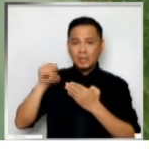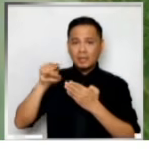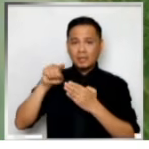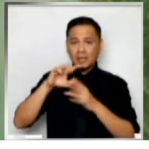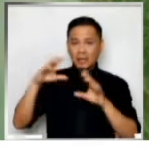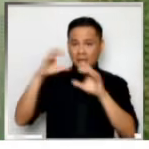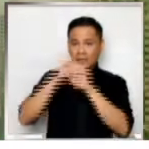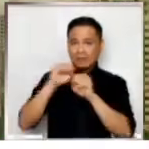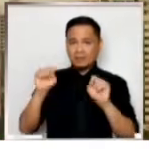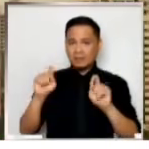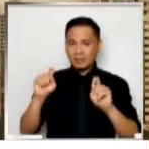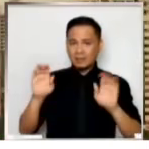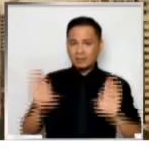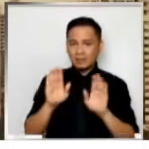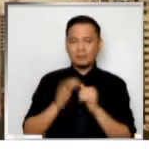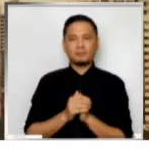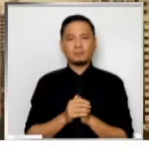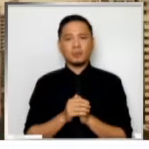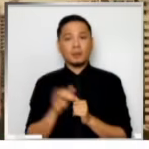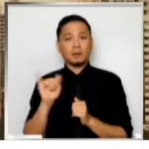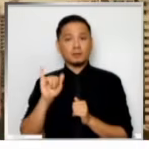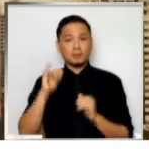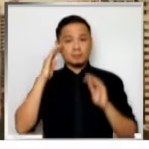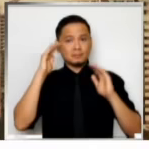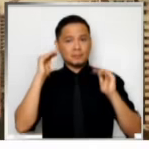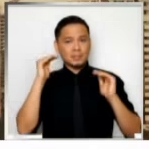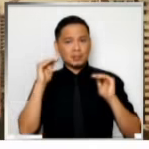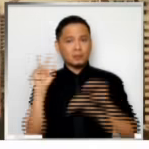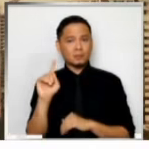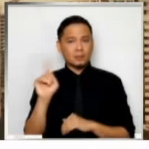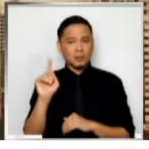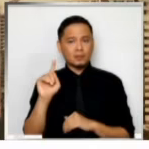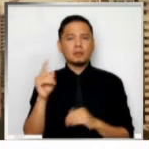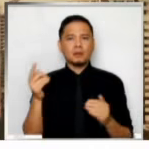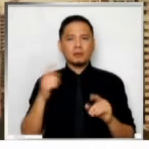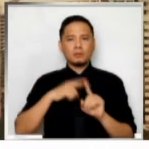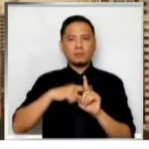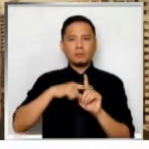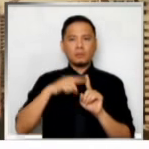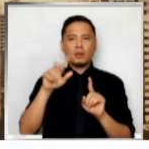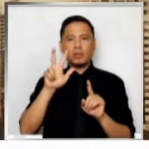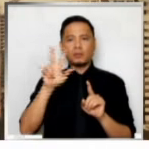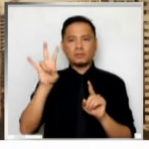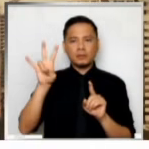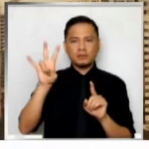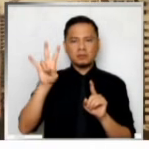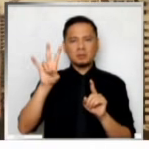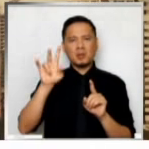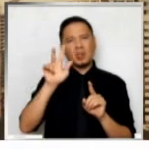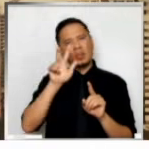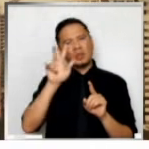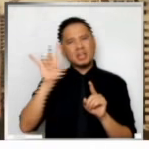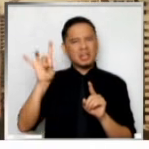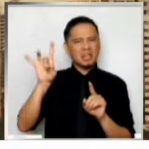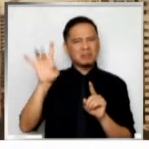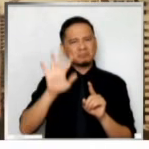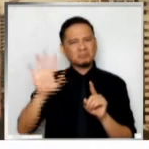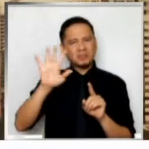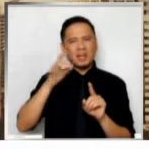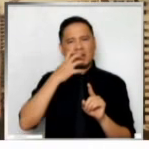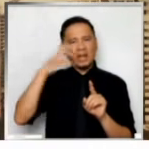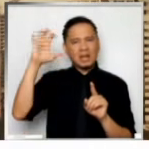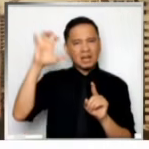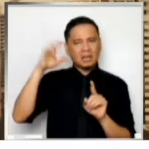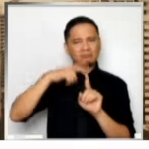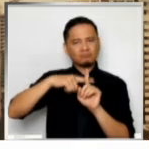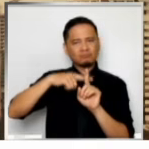panahon ngayong weekend dahil dito sa Metro Manila maaaring umabot po sa 37 to 38 degrees Celsius ang init factor.